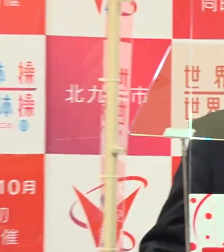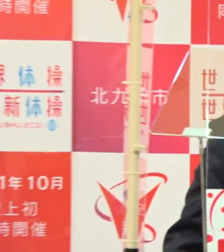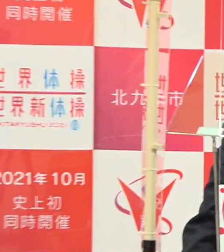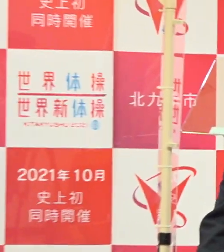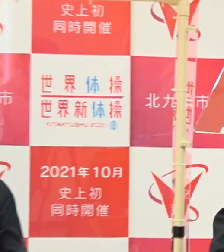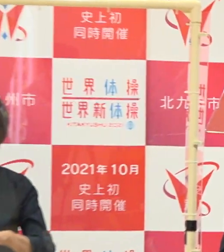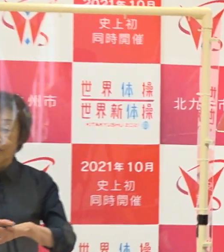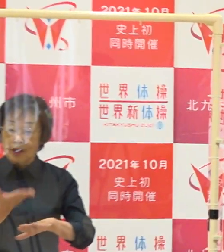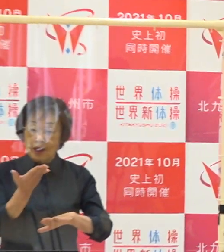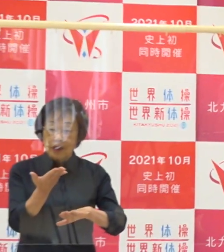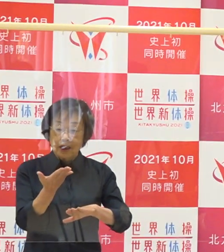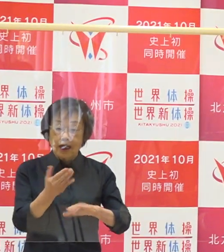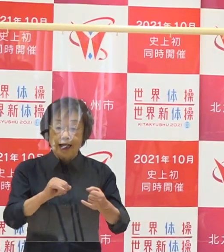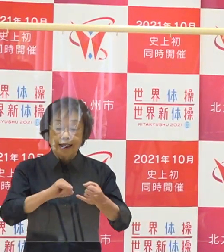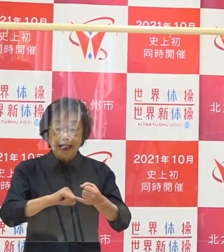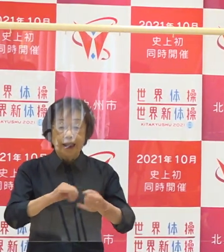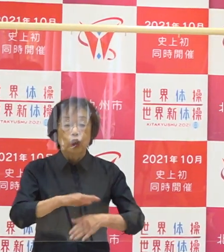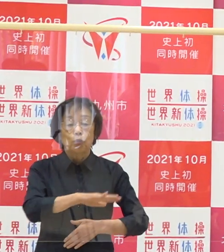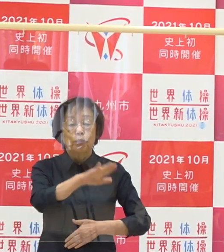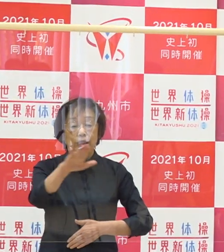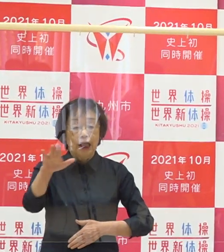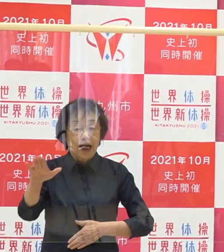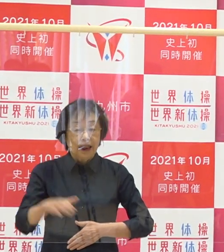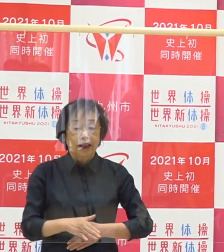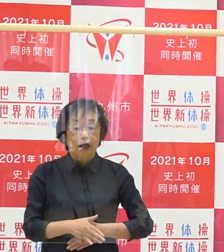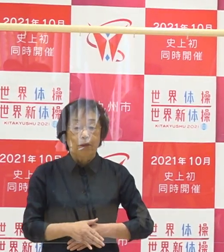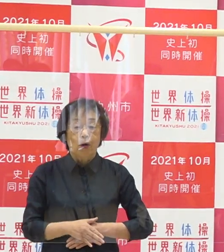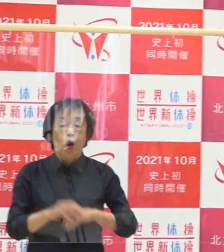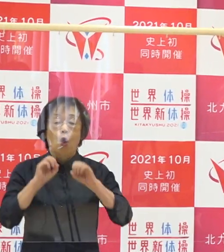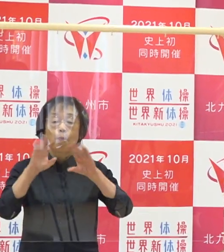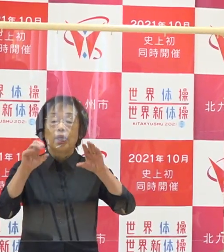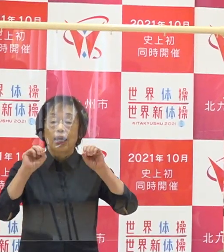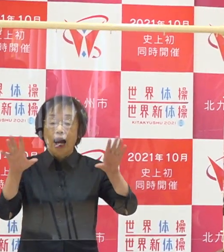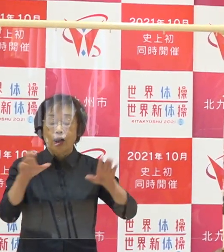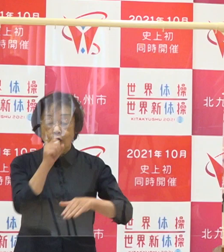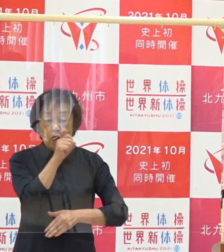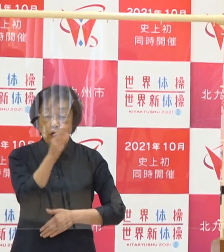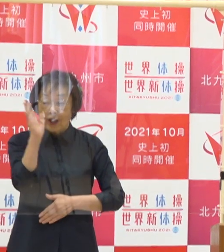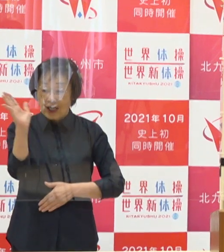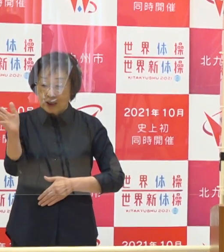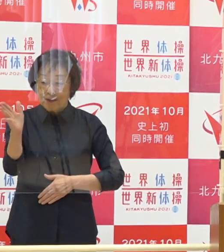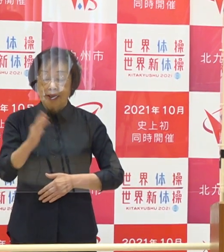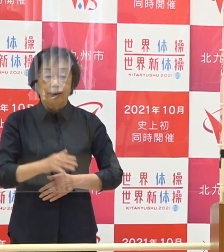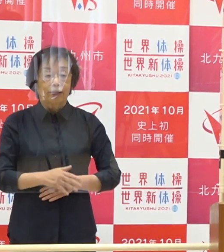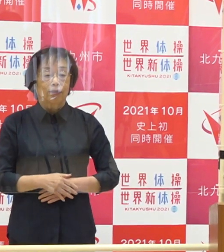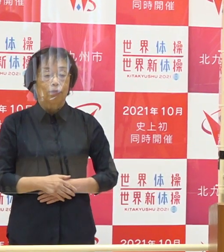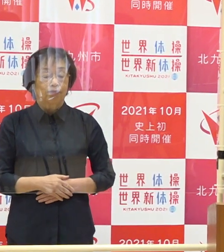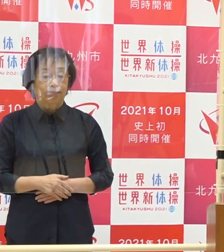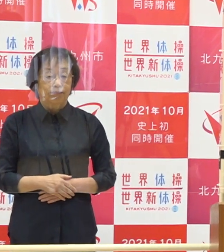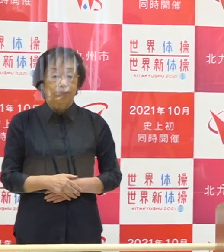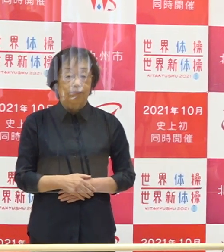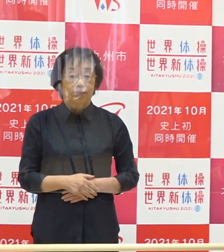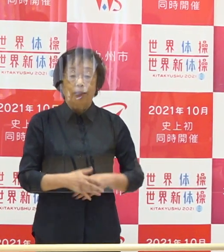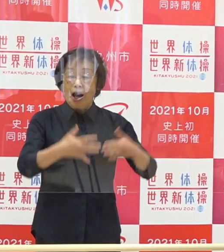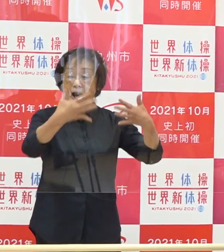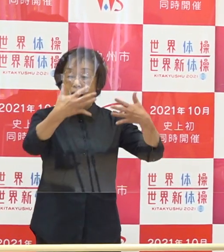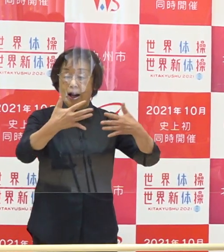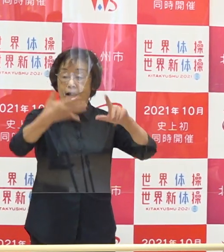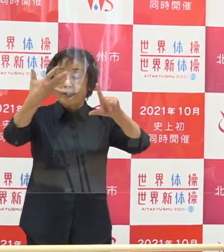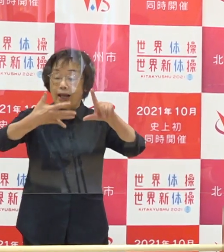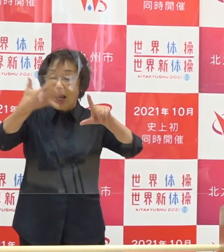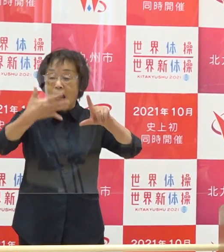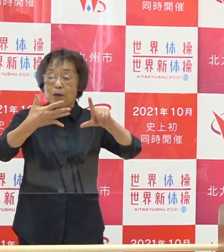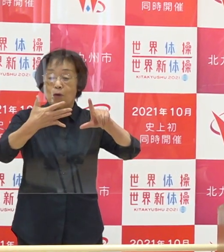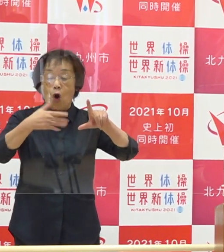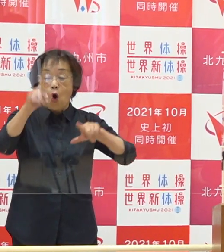以上であります。ぜひ皆様の宣伝をよろしくお願い申し上げたいと思います。テレビの CM 放